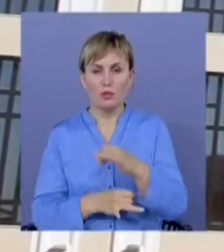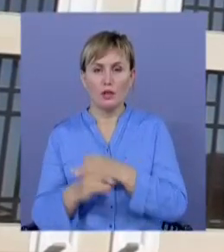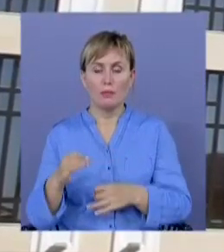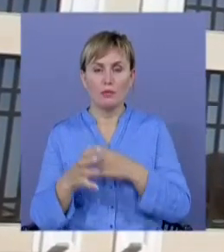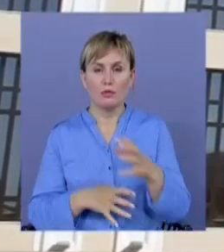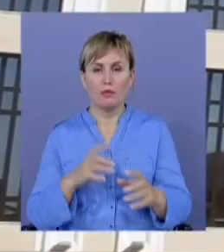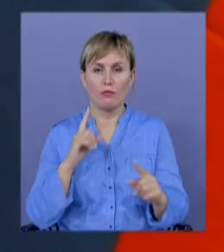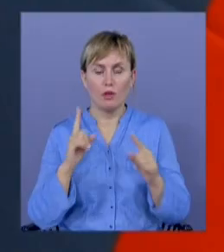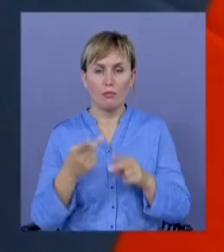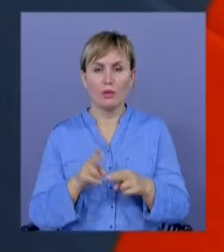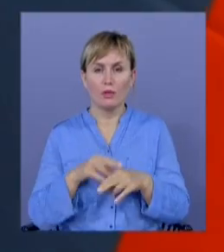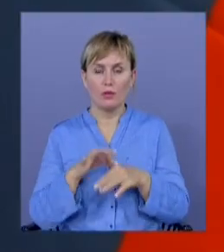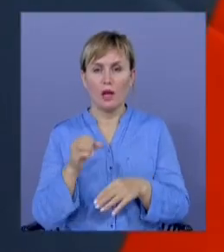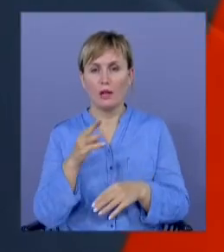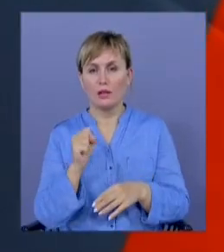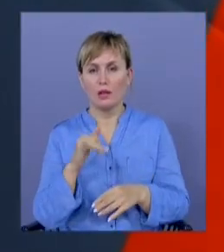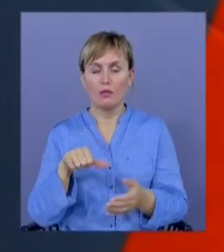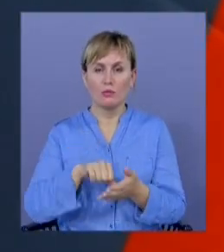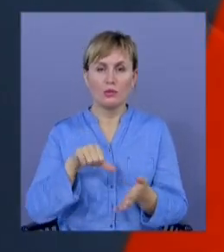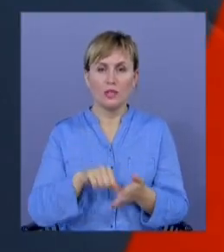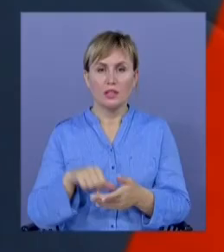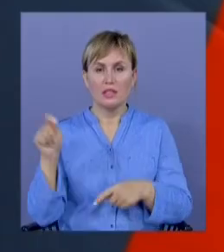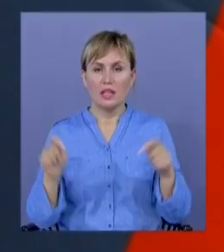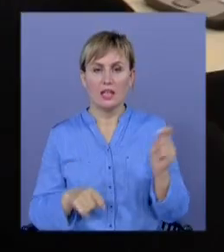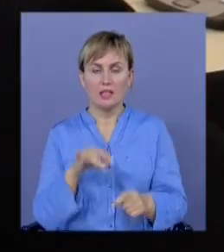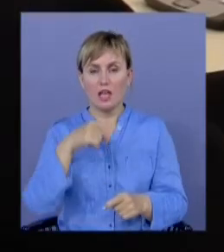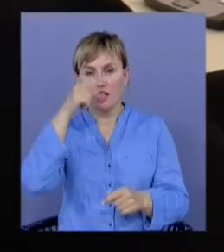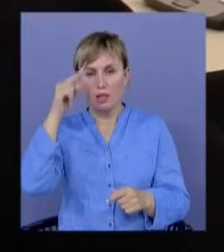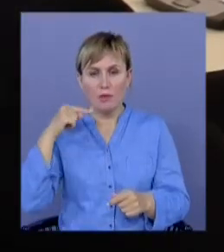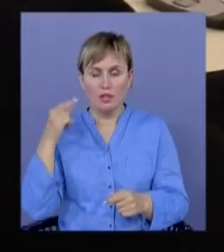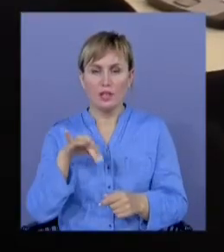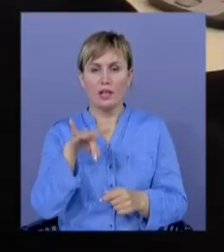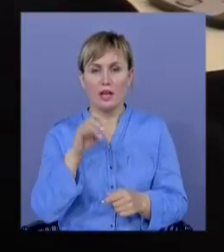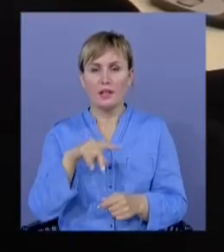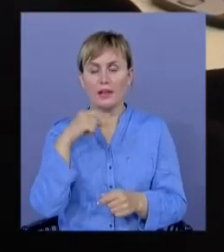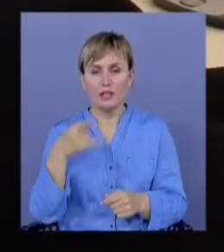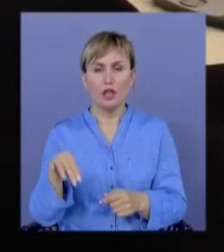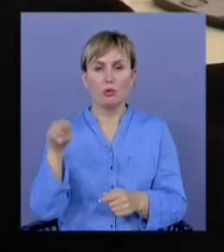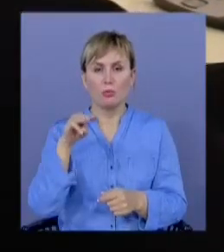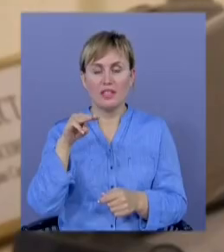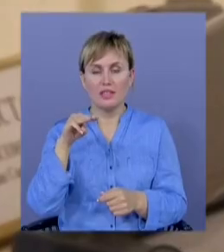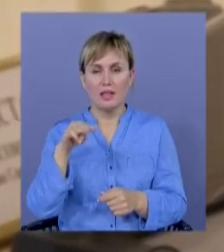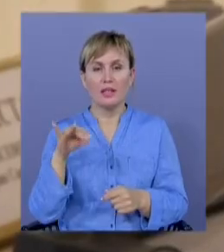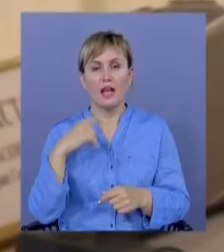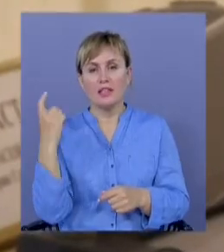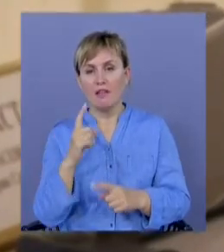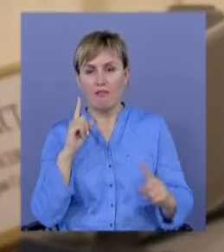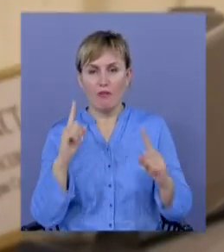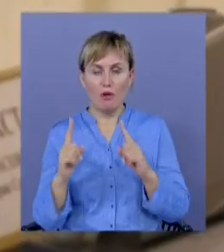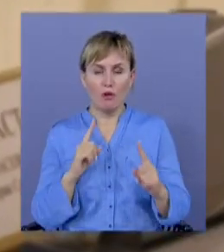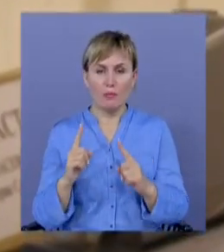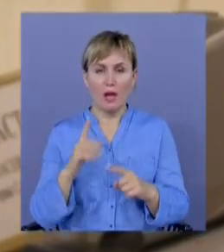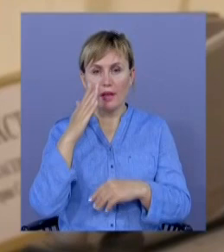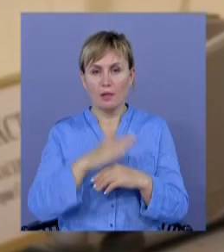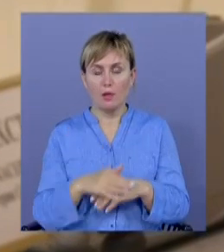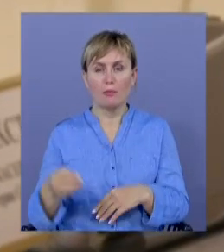туристическом форуме, который прошел в Актау. В нем участвовали делегаты из Азербайджана, Ирана, России и Туркменистана. Хозяева форума, а именно